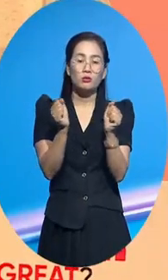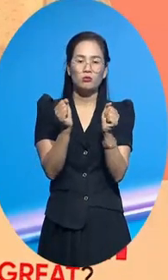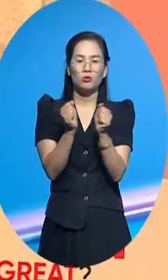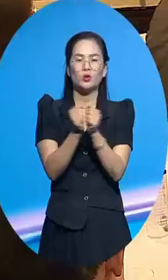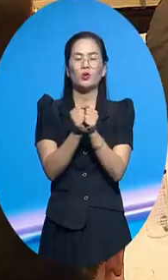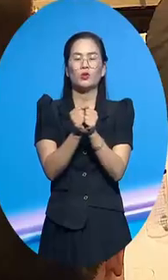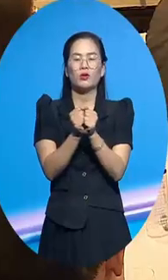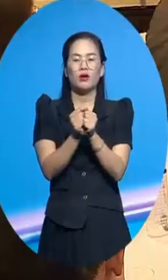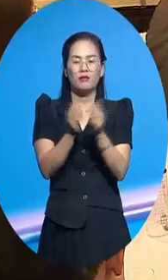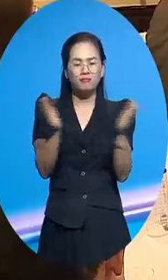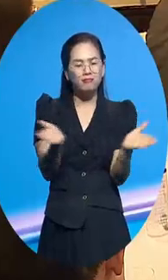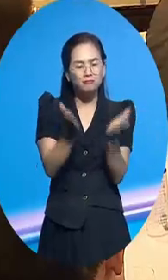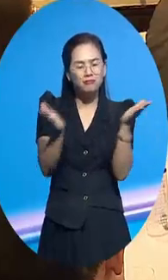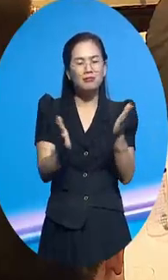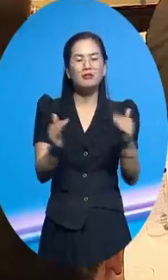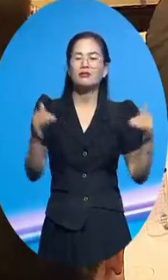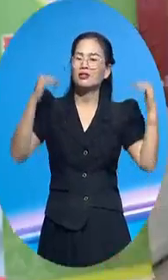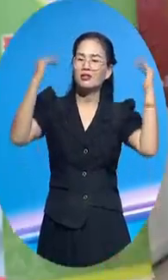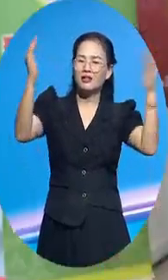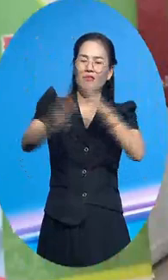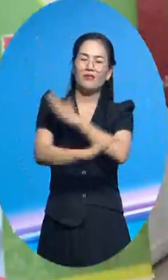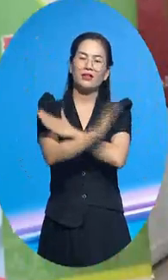thúc đẩy sự trưởng thành, phát triển.